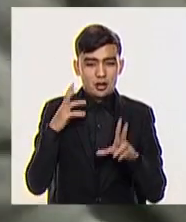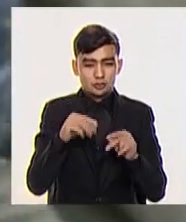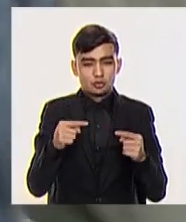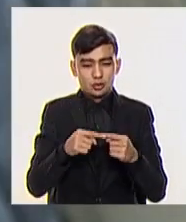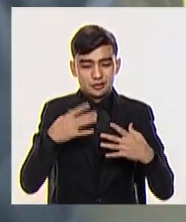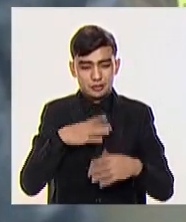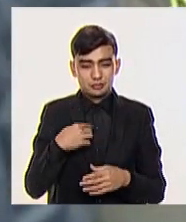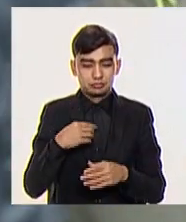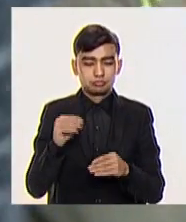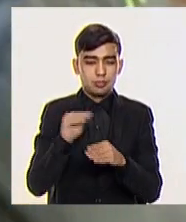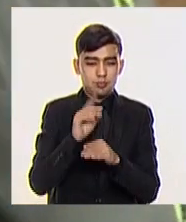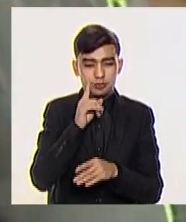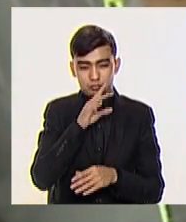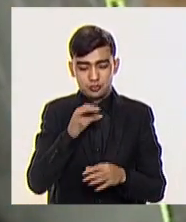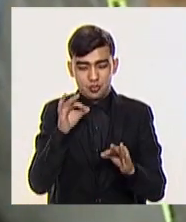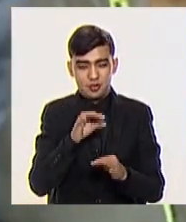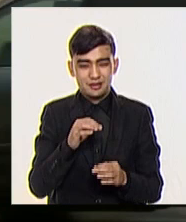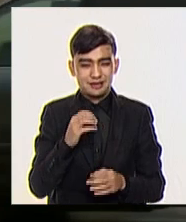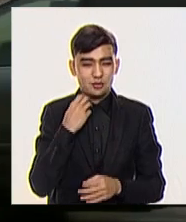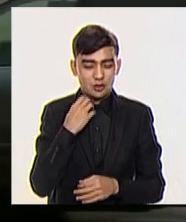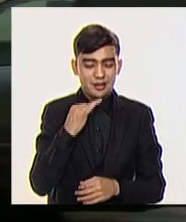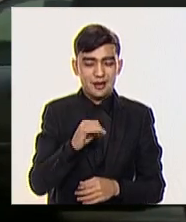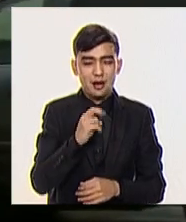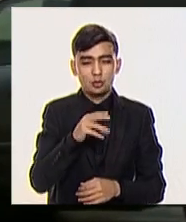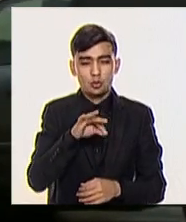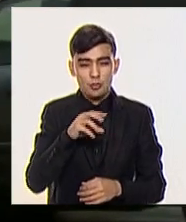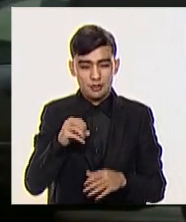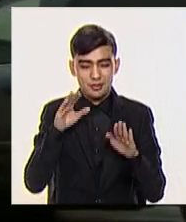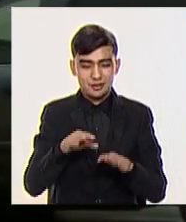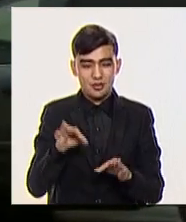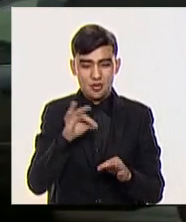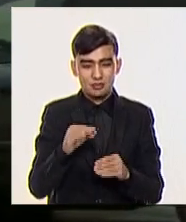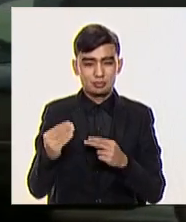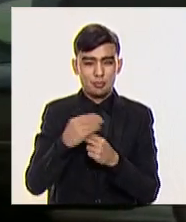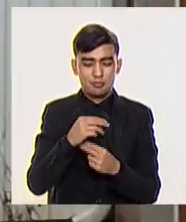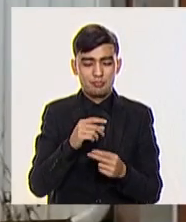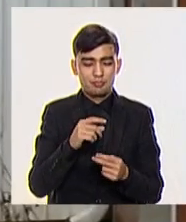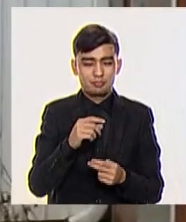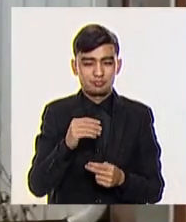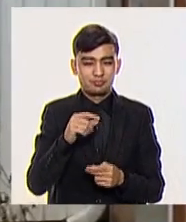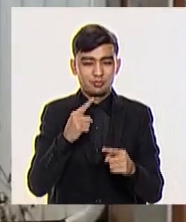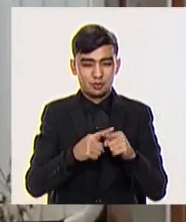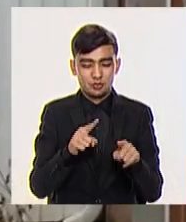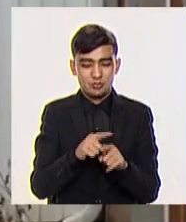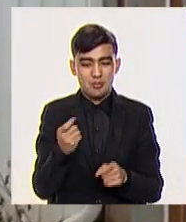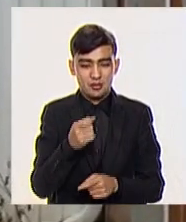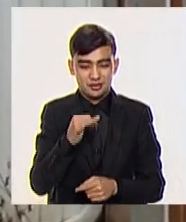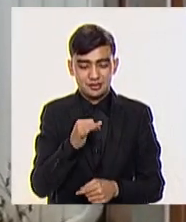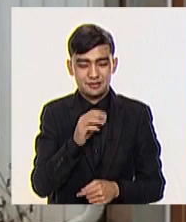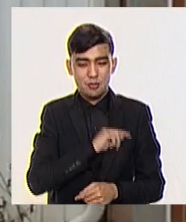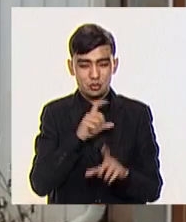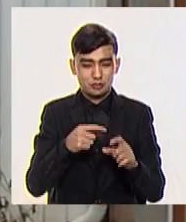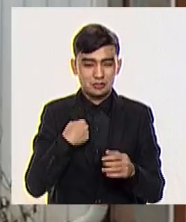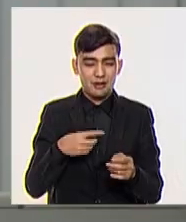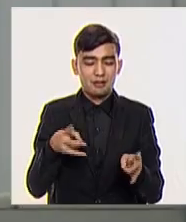бермеді. Айтуларынша, СИБУ компаниясының Қызылорда мен Ақтөбедегі филиалдарында сияқы тіпті аз көрінеді. Ал жұмысшылар мұны аяқсыз қалдырмаймыз